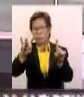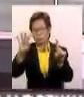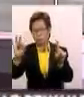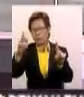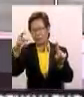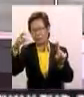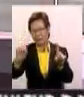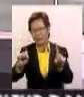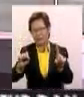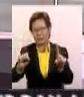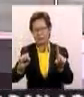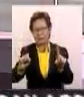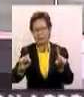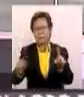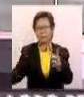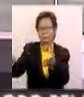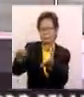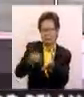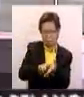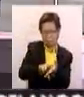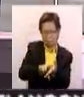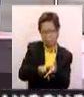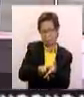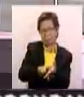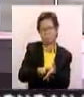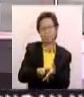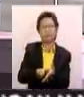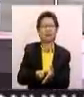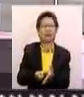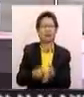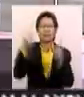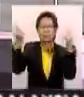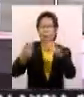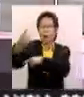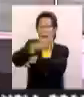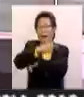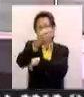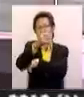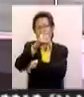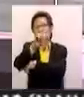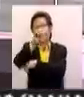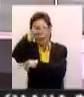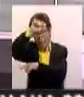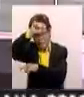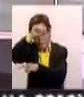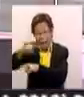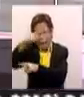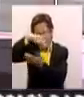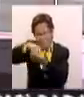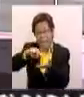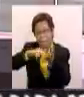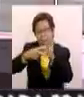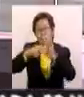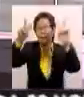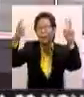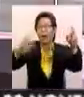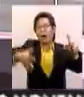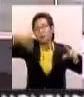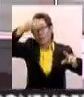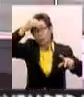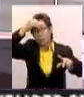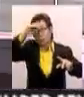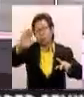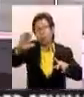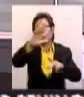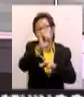1,289 kes AIDS dilaporkan. Jadi, sempena sambutan Hari AIDS Sedunia hari ini yang bertemakan ketahui status